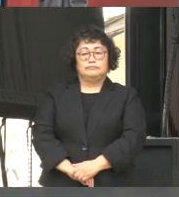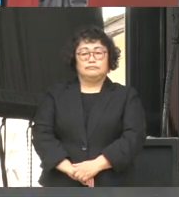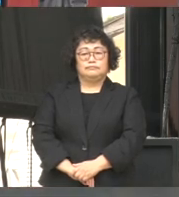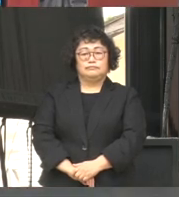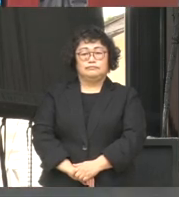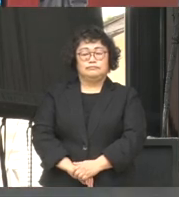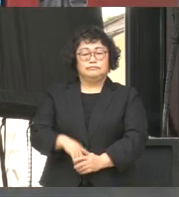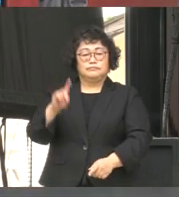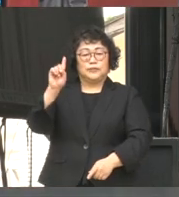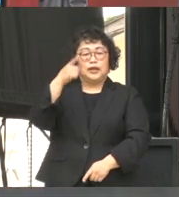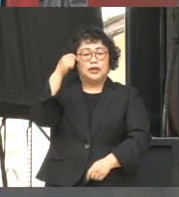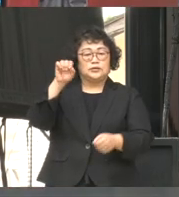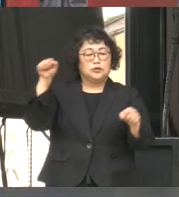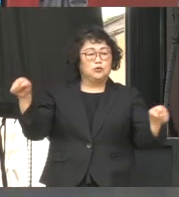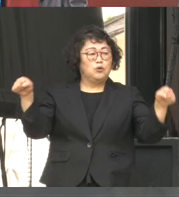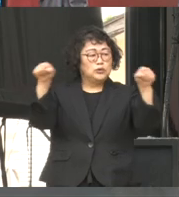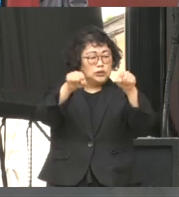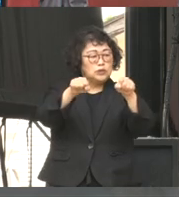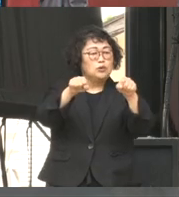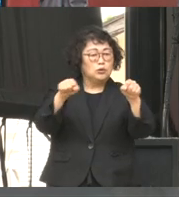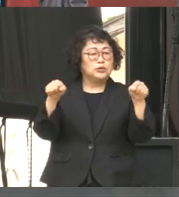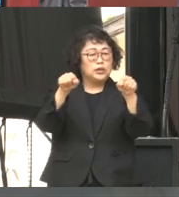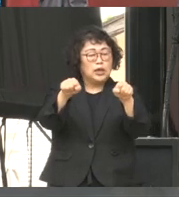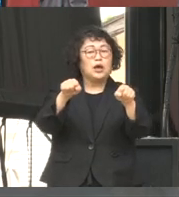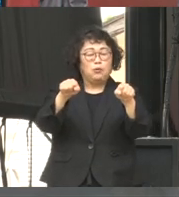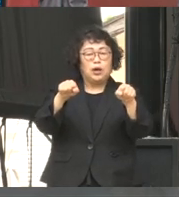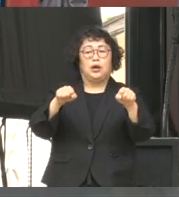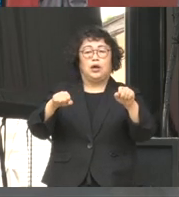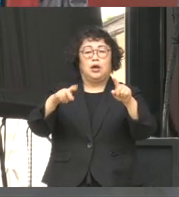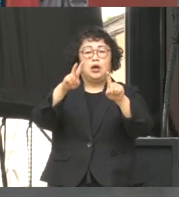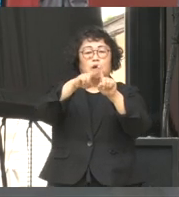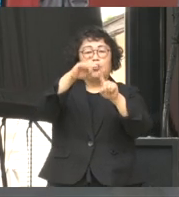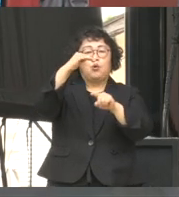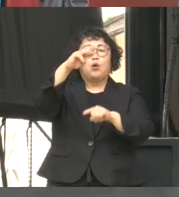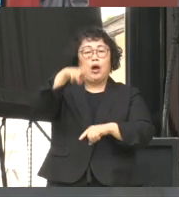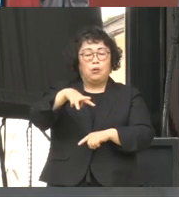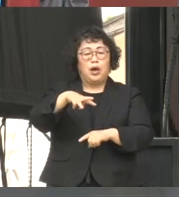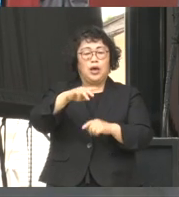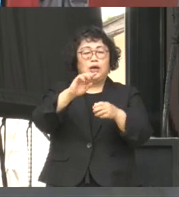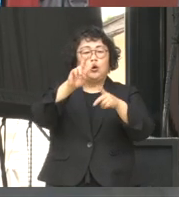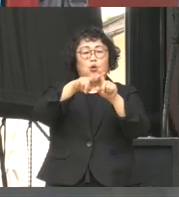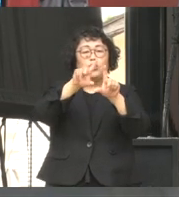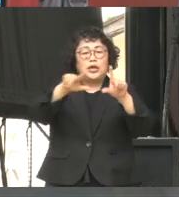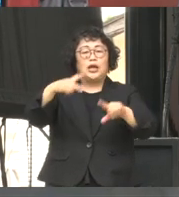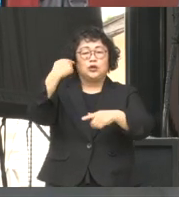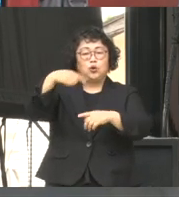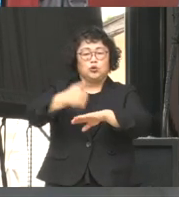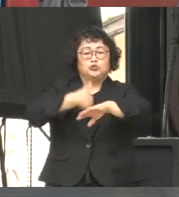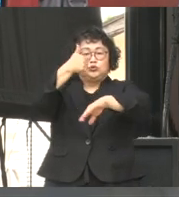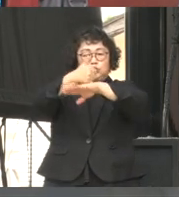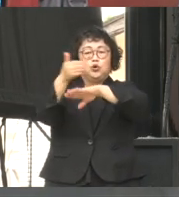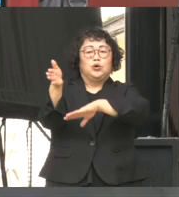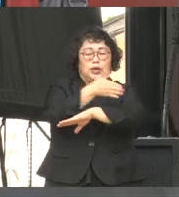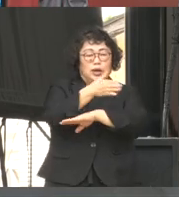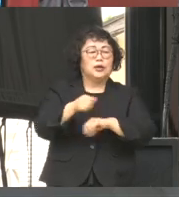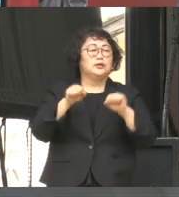第一ランナーのトーチへの聖火の点火は小川正幸小平市教育長からとなります